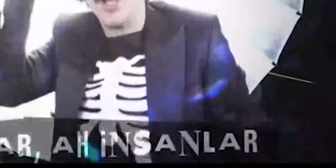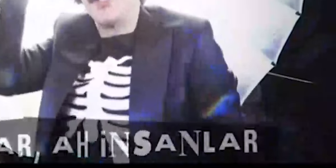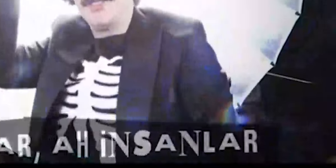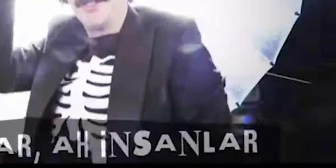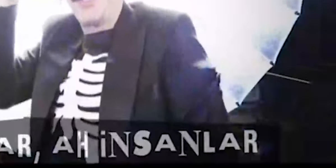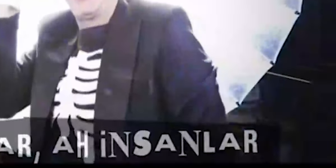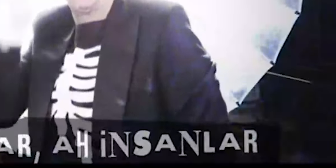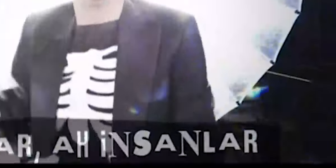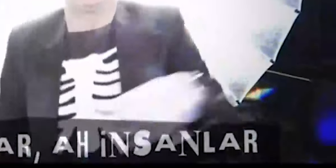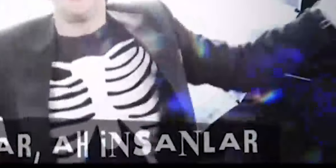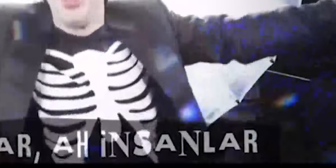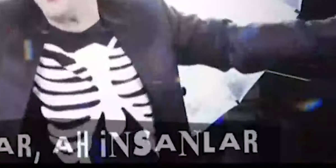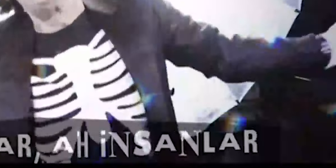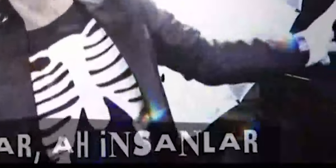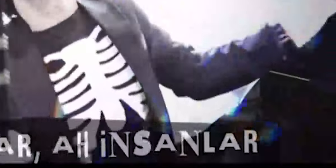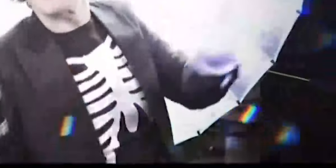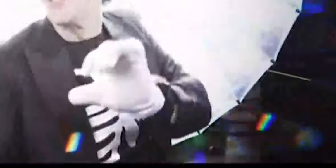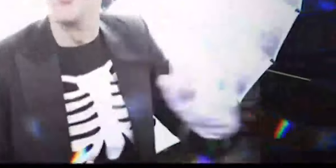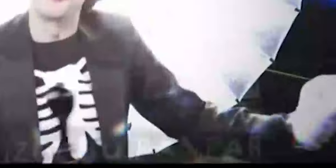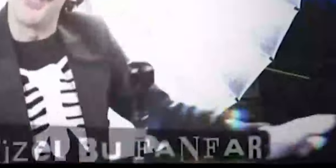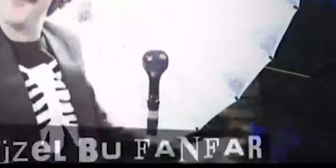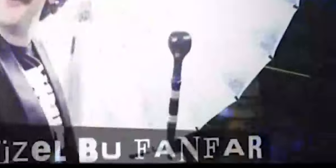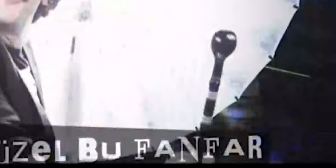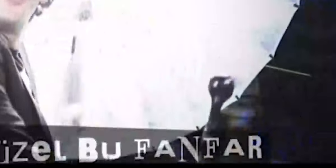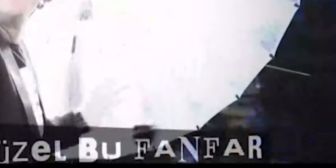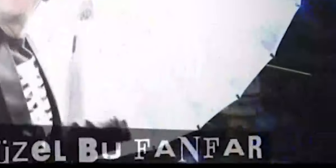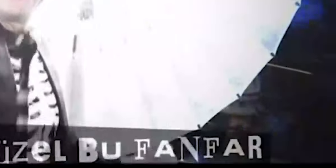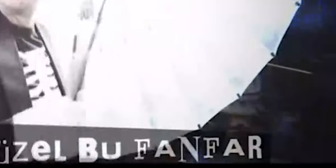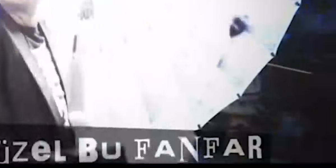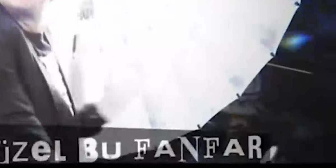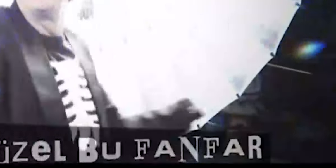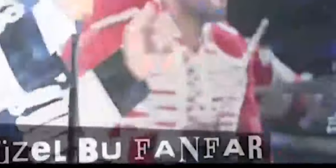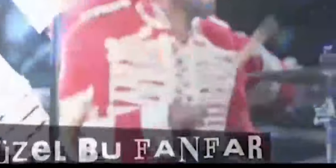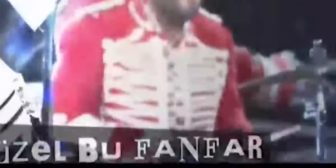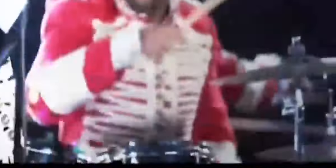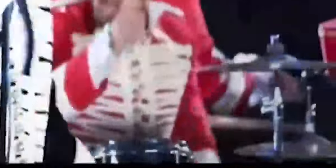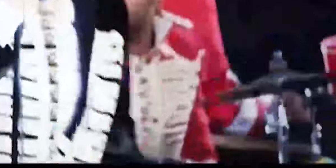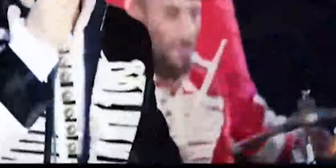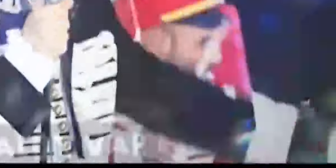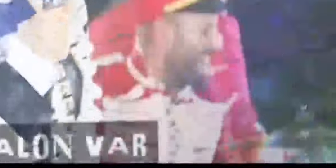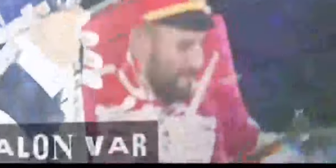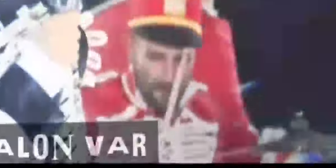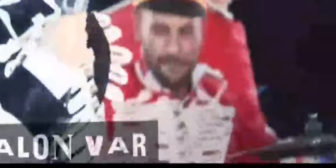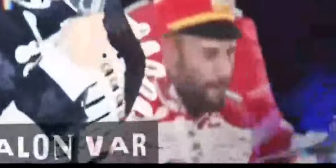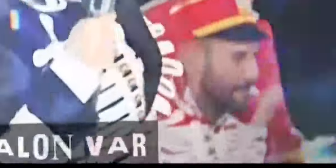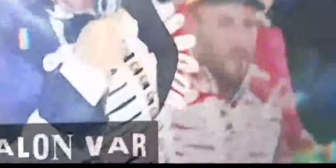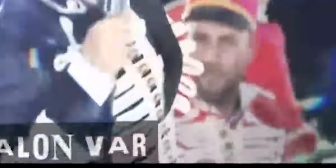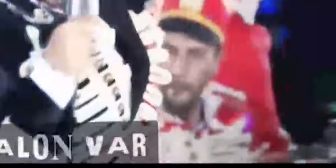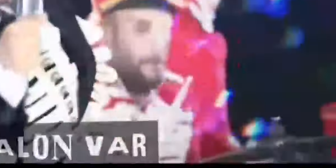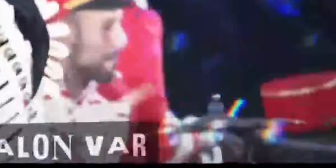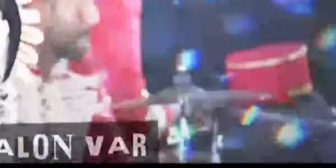İnsanlar, ah insanlar, bazen güzel fanfar. Ama